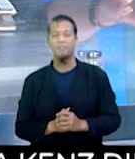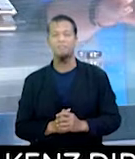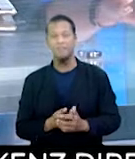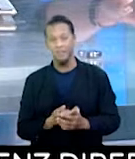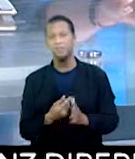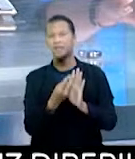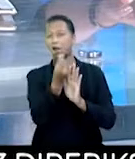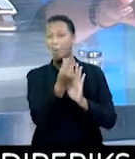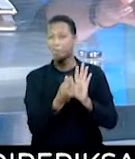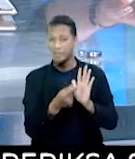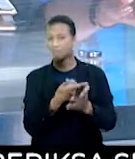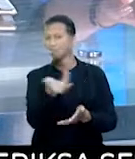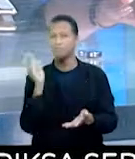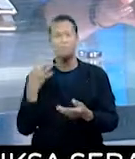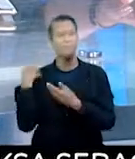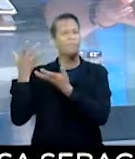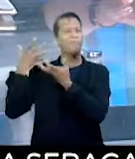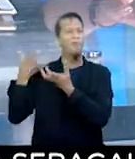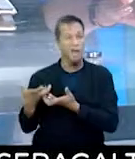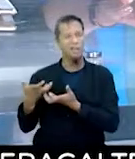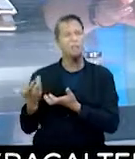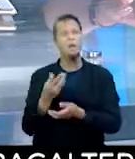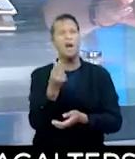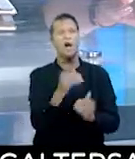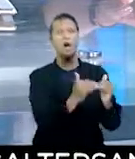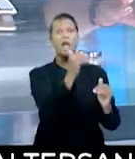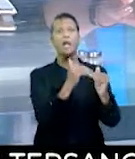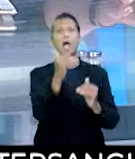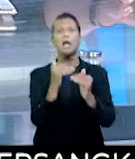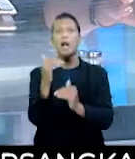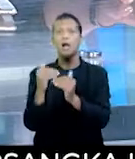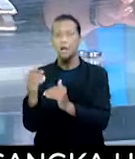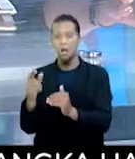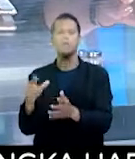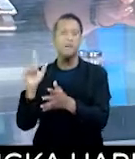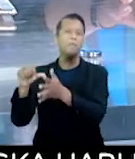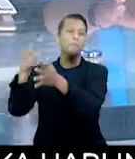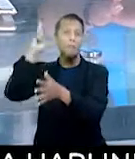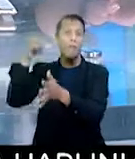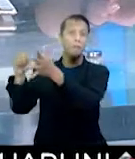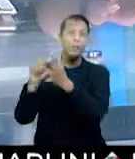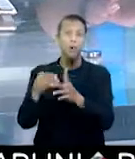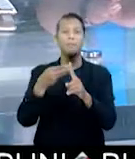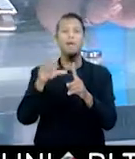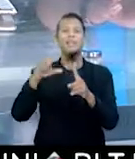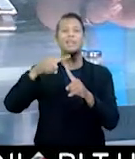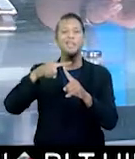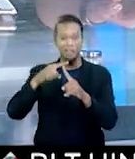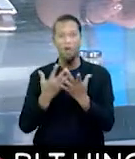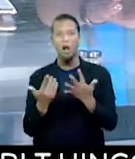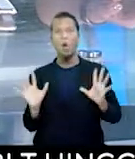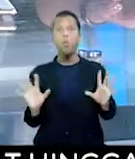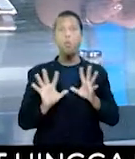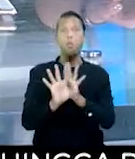Pemirsa, beban ekonomi yang makin berat akibat naiknya harga-harga membuat skema bantuan langsung tunai dari pemerintah diserbu oleh warga. Di Kabupaten